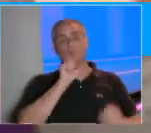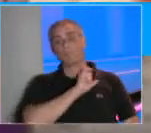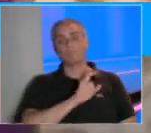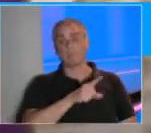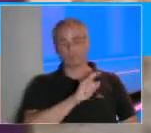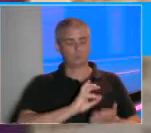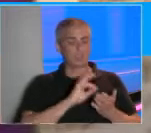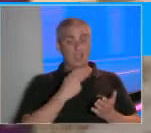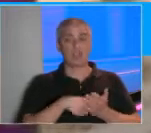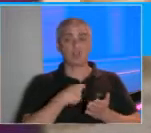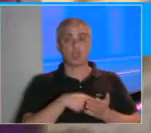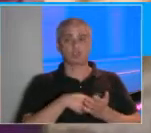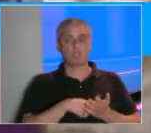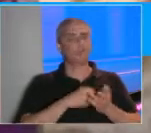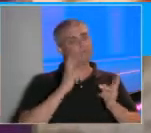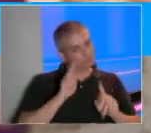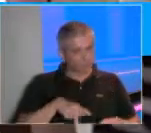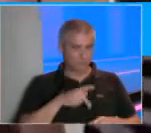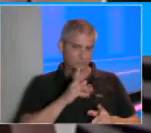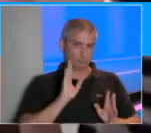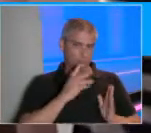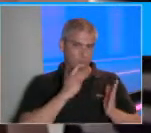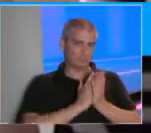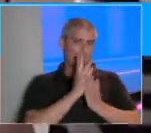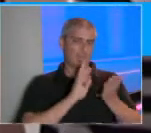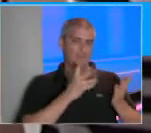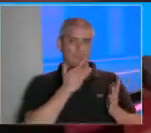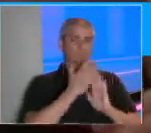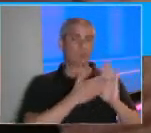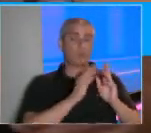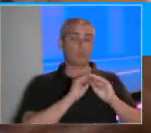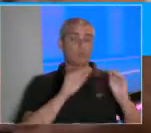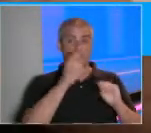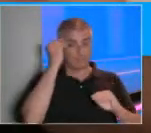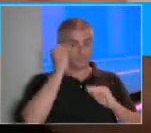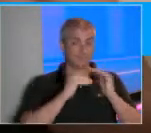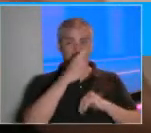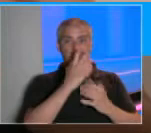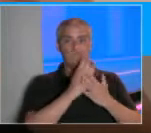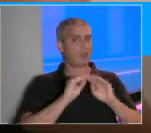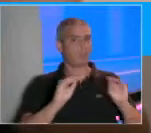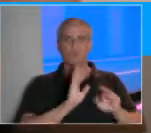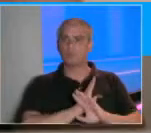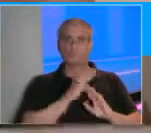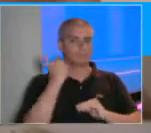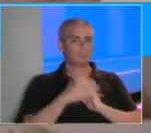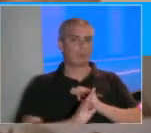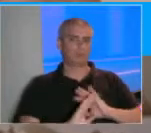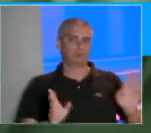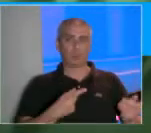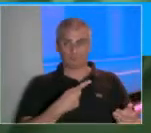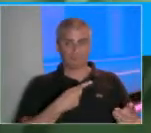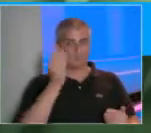את האוצר בכך שיש צדק גם מדבריו, צריך לומר, המורים בעל יסודי לימדו ללא הפסקה, כן,